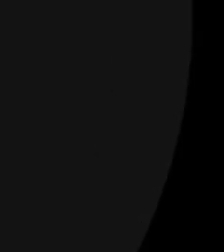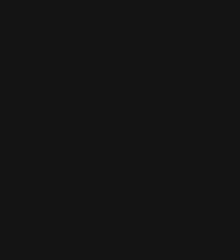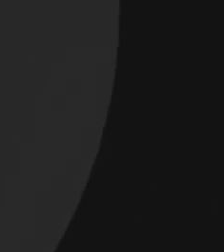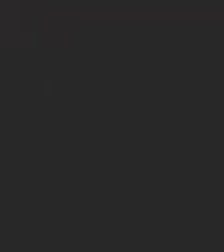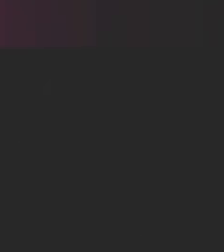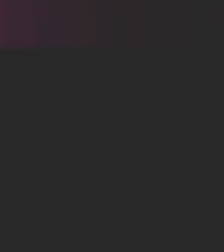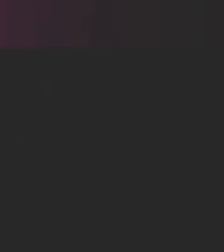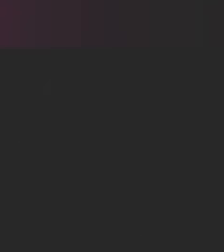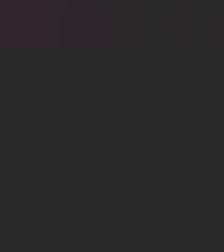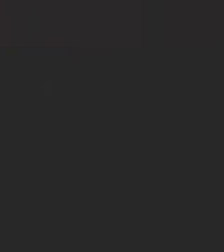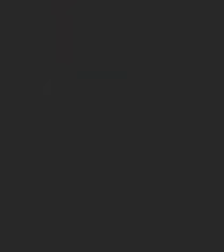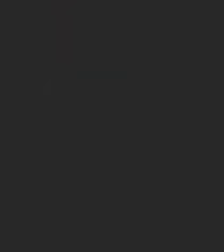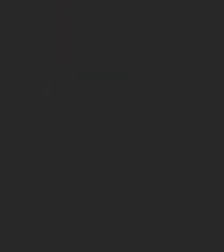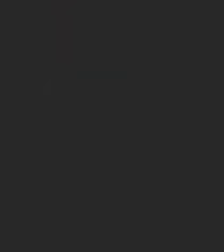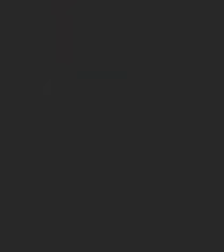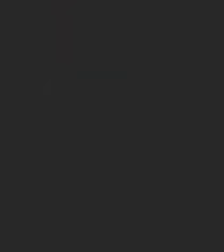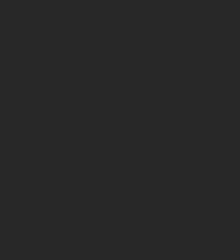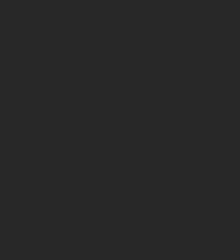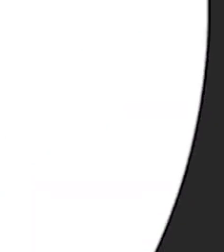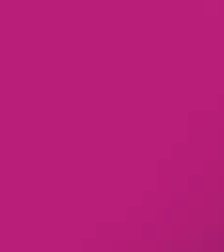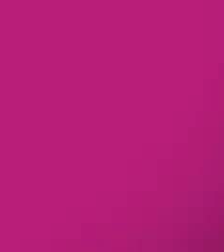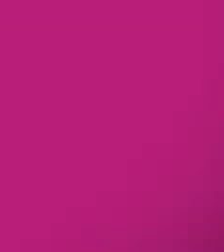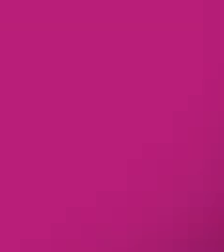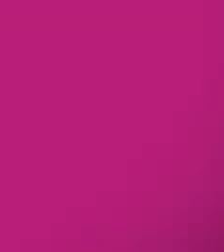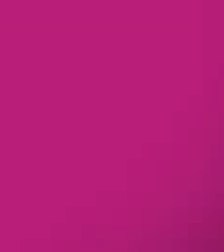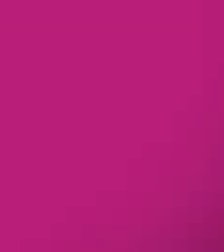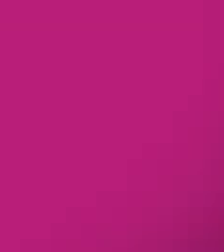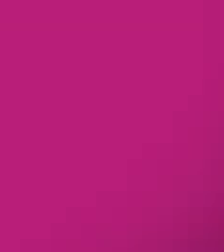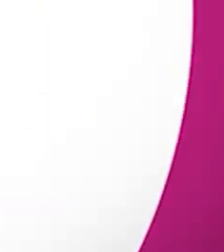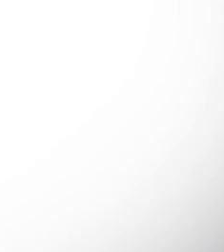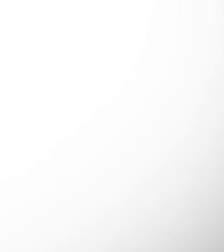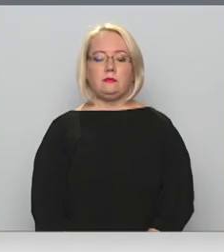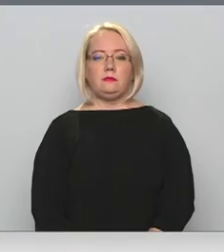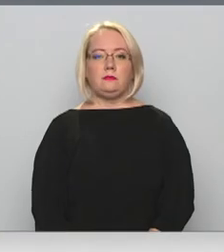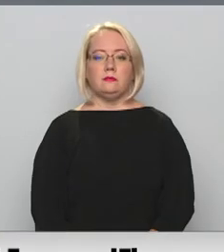Re! Viss ēters ir te!